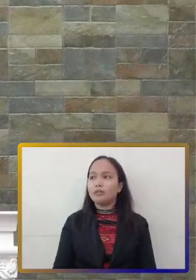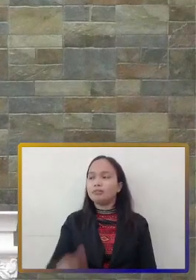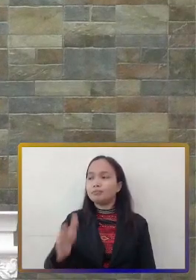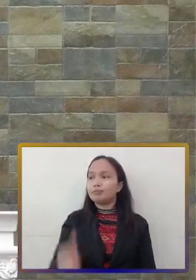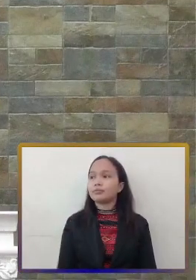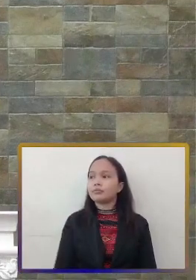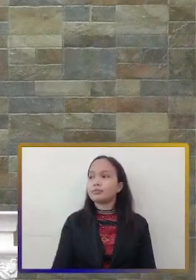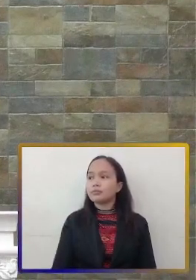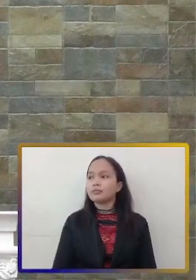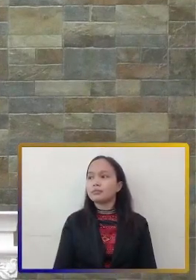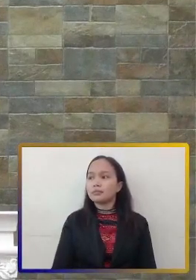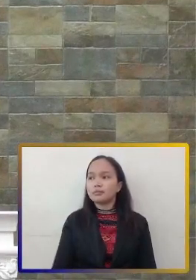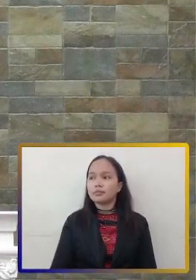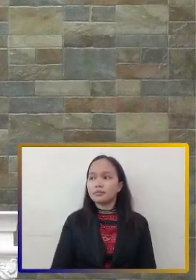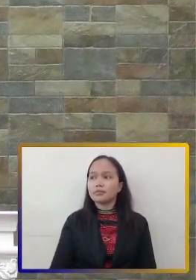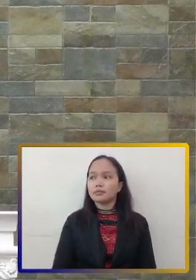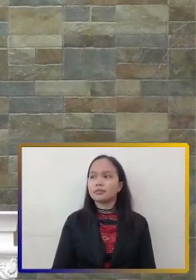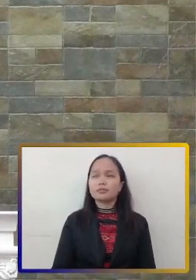Kapatid, you understand here?